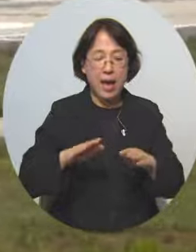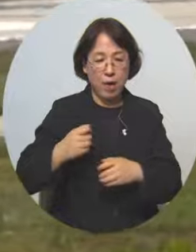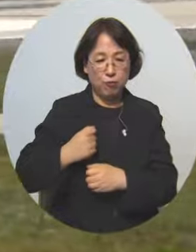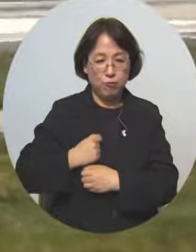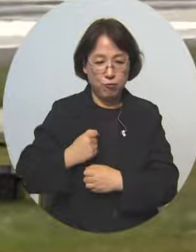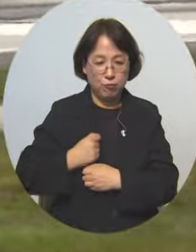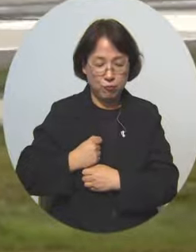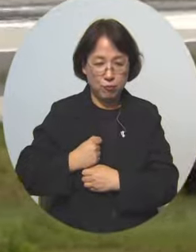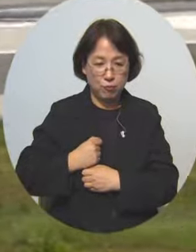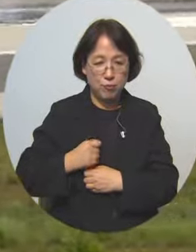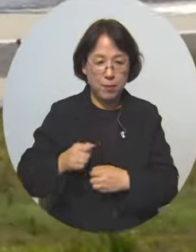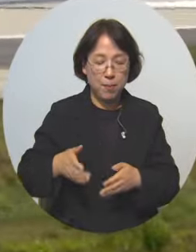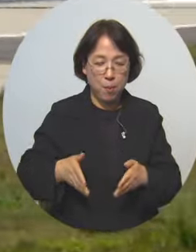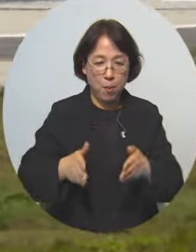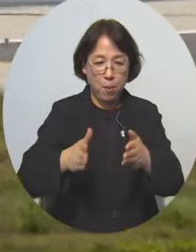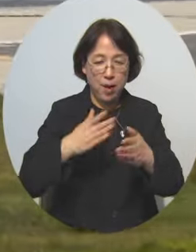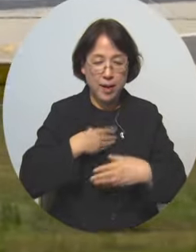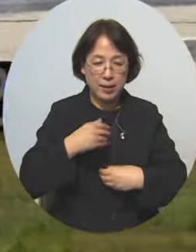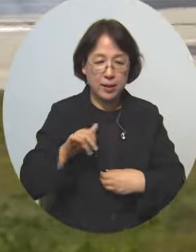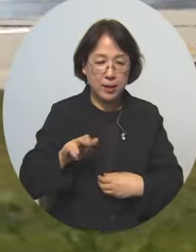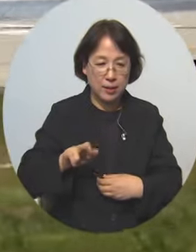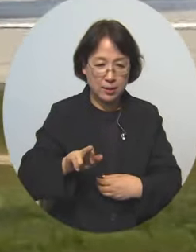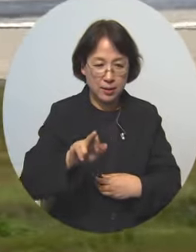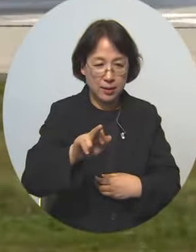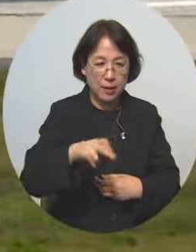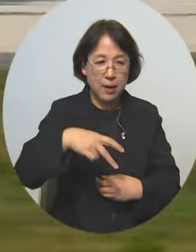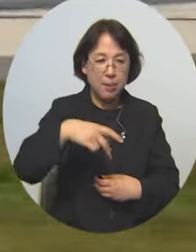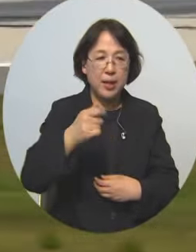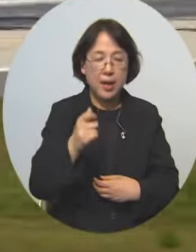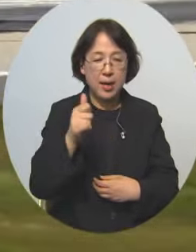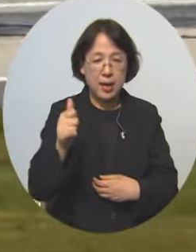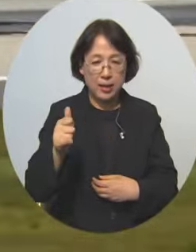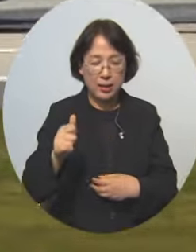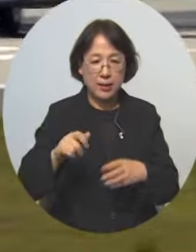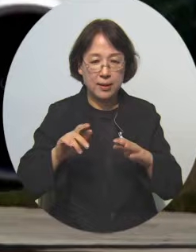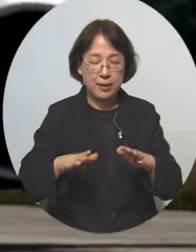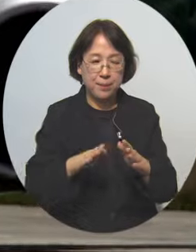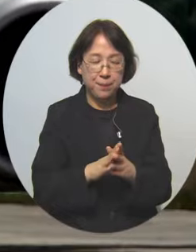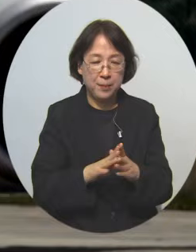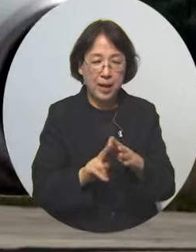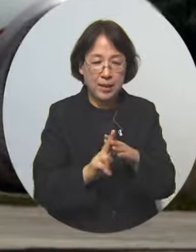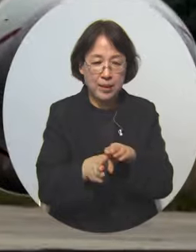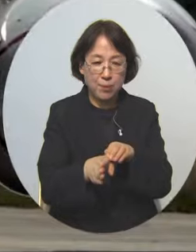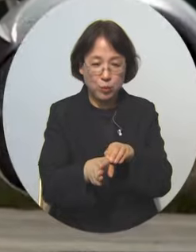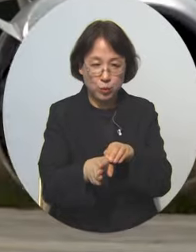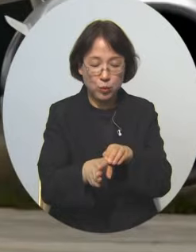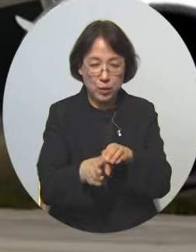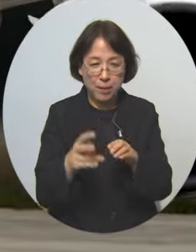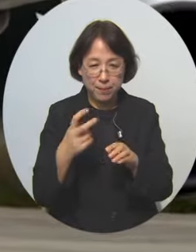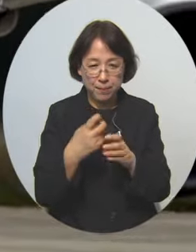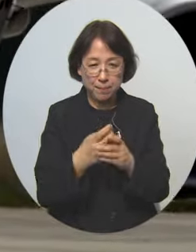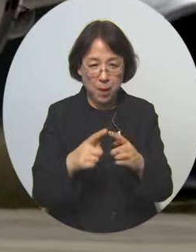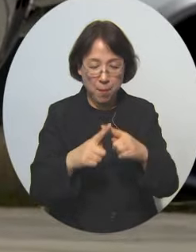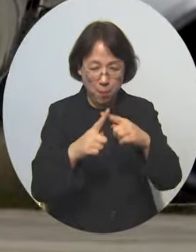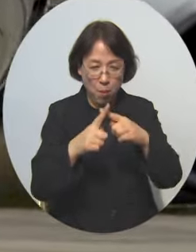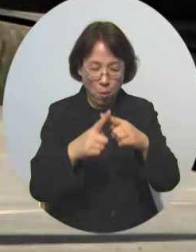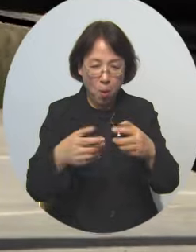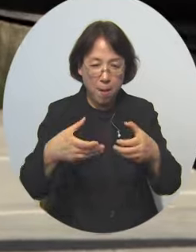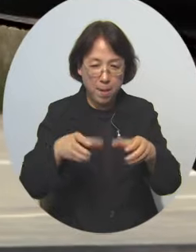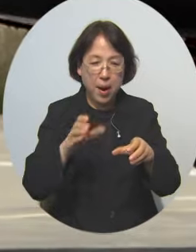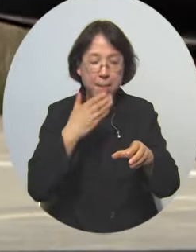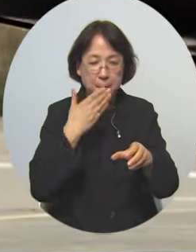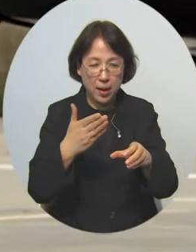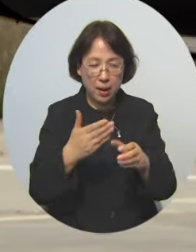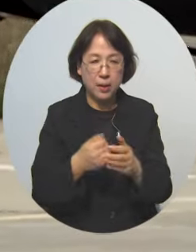안전하게 착륙합니다. PA-DAY는 현존하는 최신의 해상 초계기로 대잠전과 대수상함전, 해상